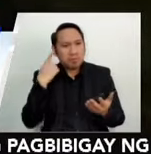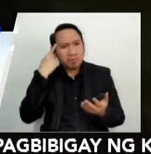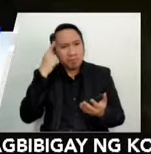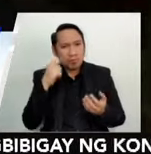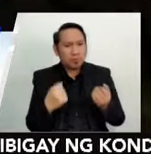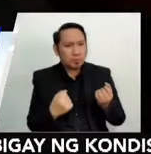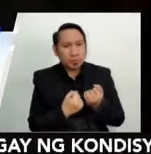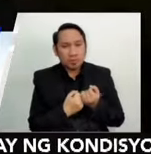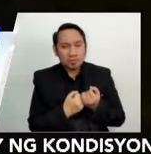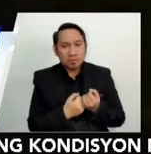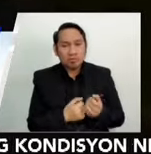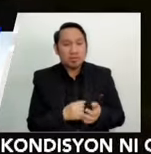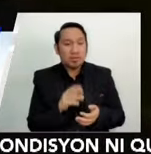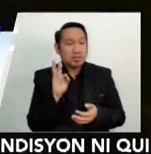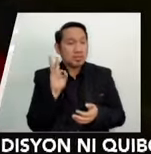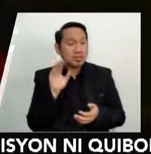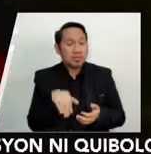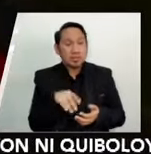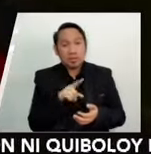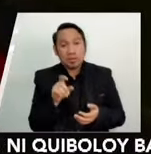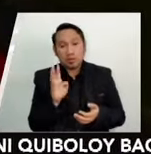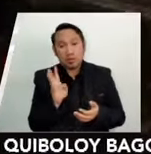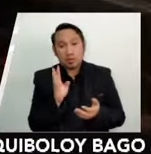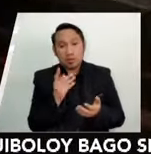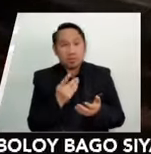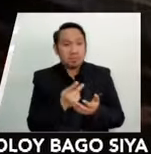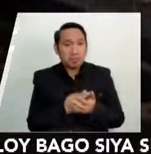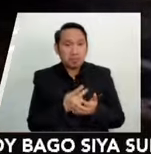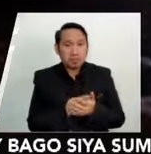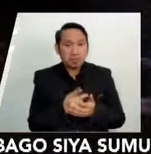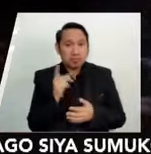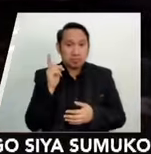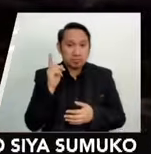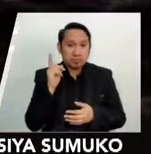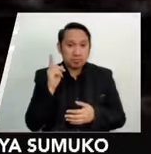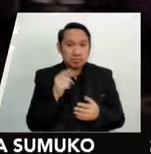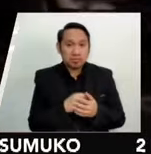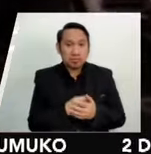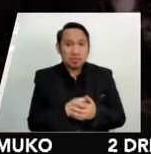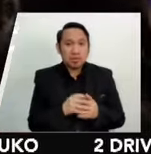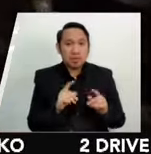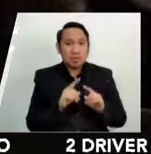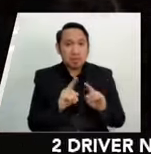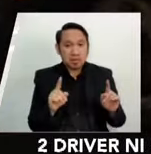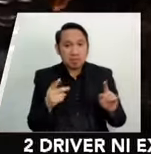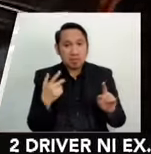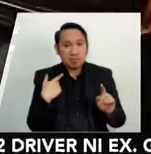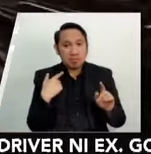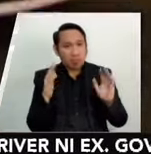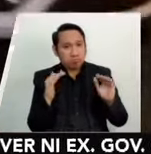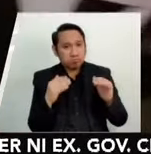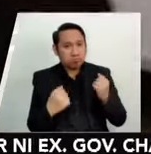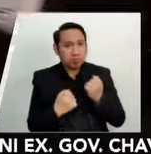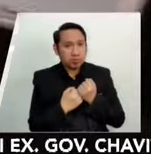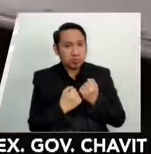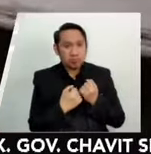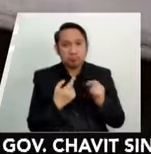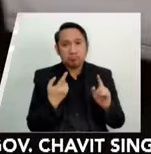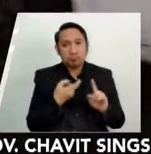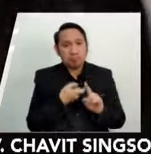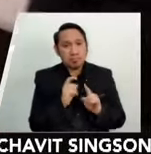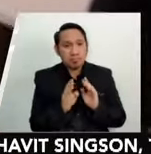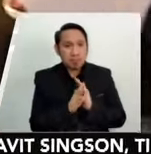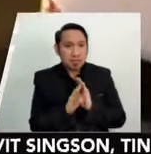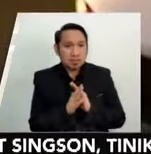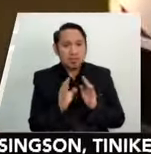6,500 pesos para sa tulad niya ng mamasada ng traditional jeepney. Ganito rin ang nakahandang fuel subsidy sa mga driver ng bus, minibus, tourist, school